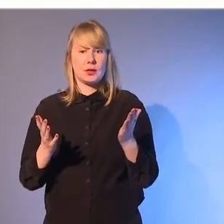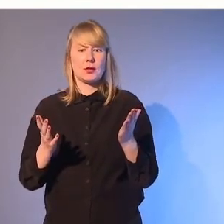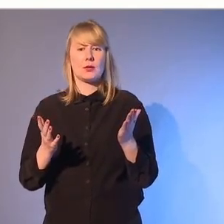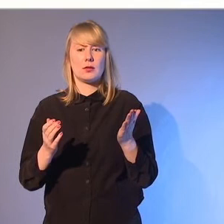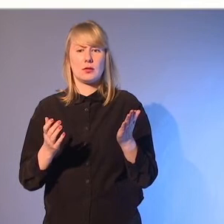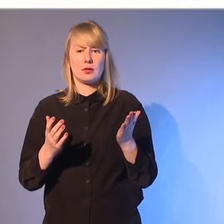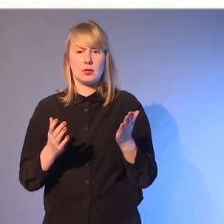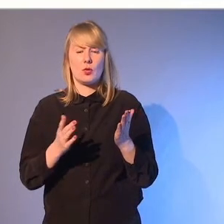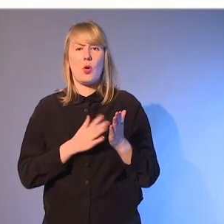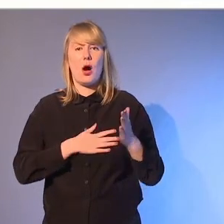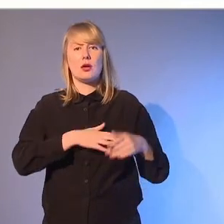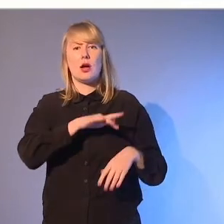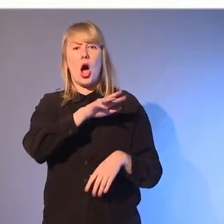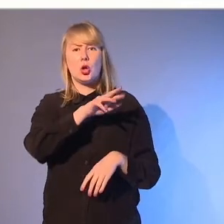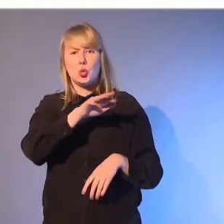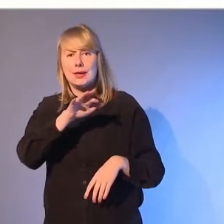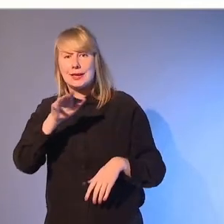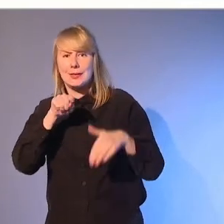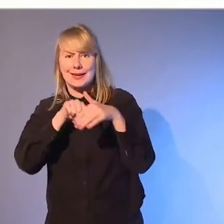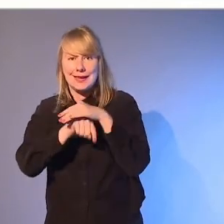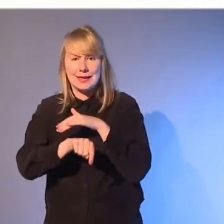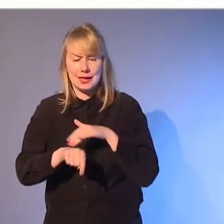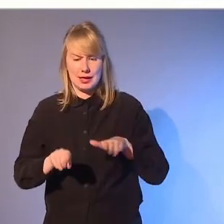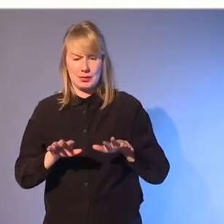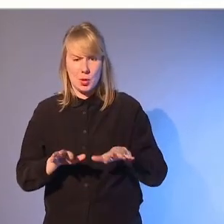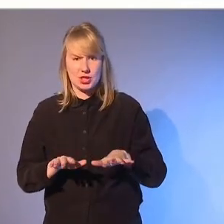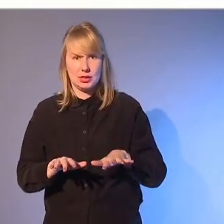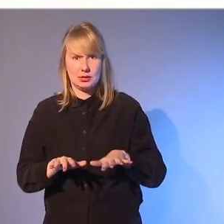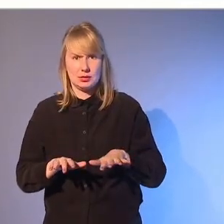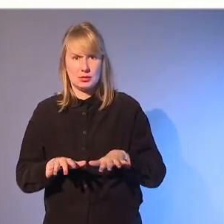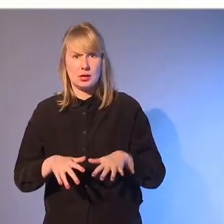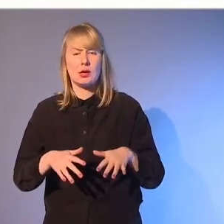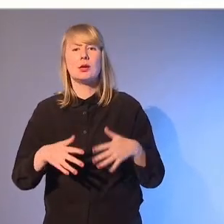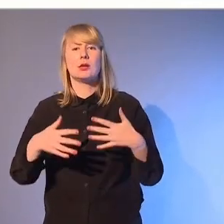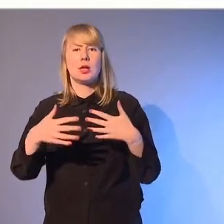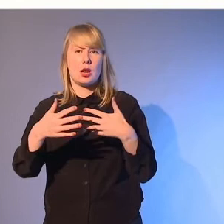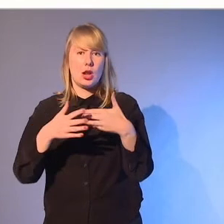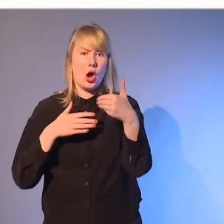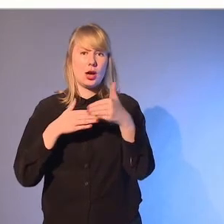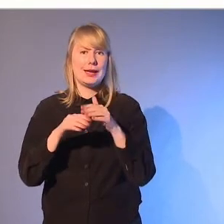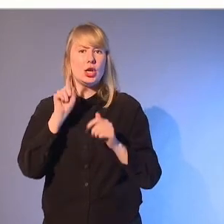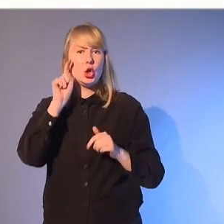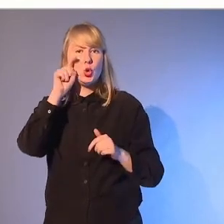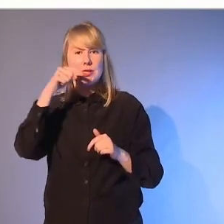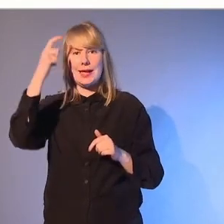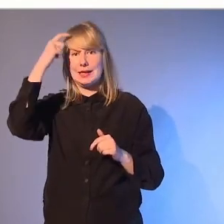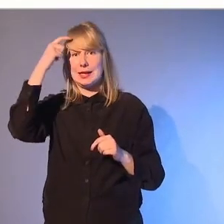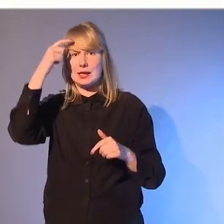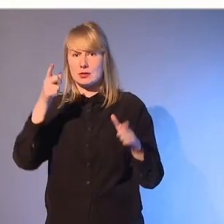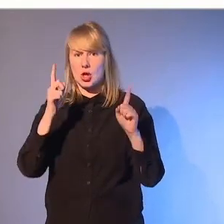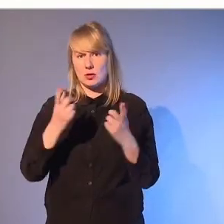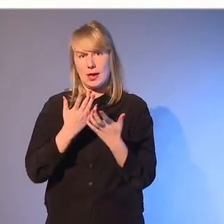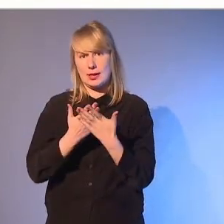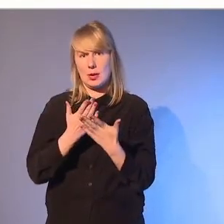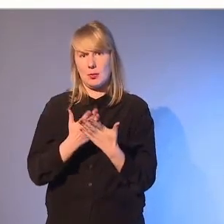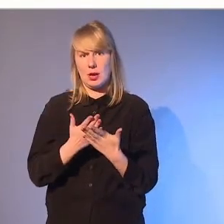mate algoritmer inn i, inn i maskin skaper det vi kaller kunstig intelligens. Altså for eksempel